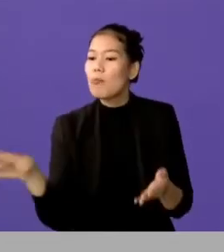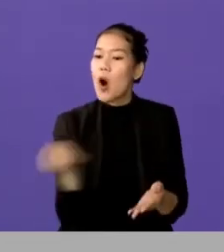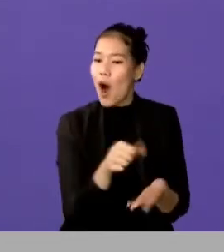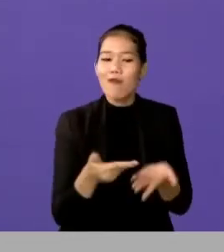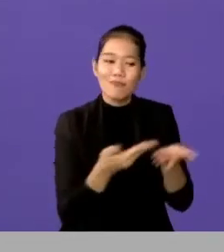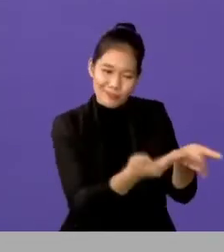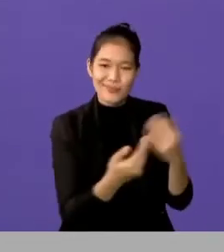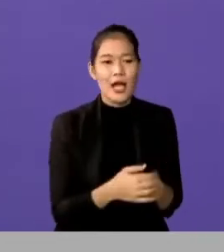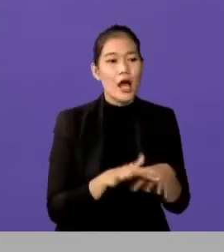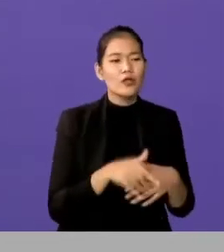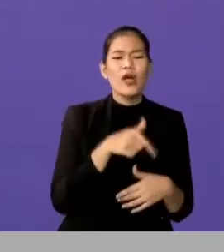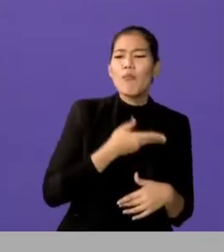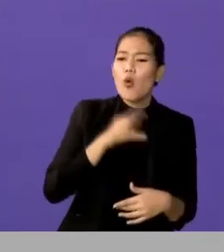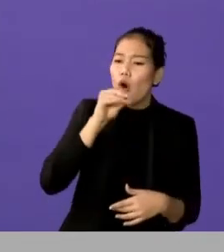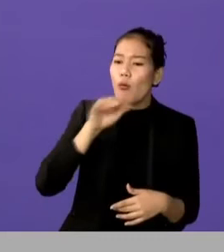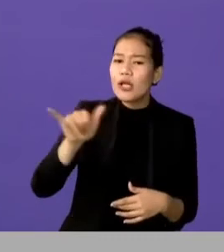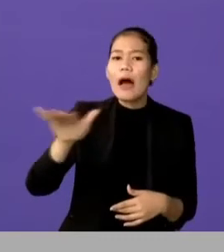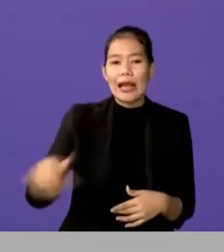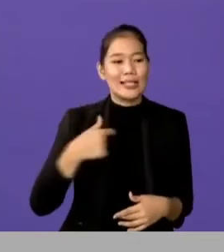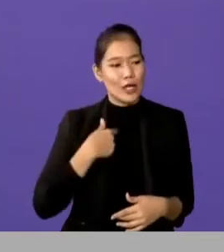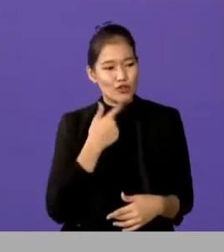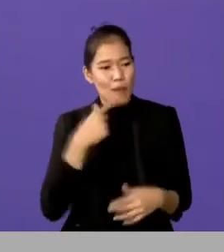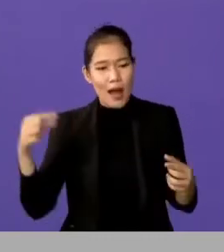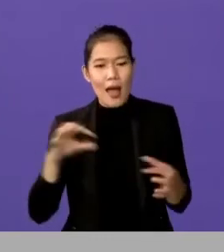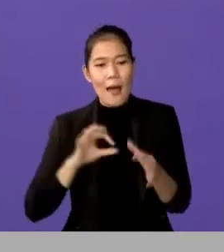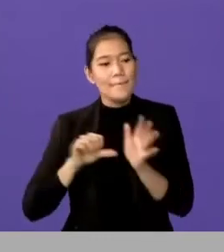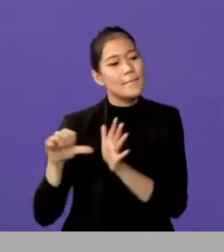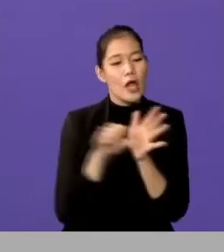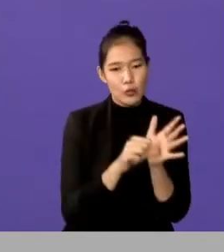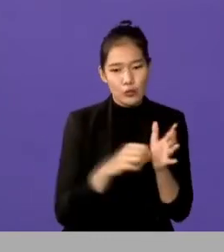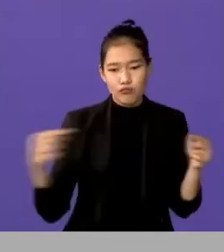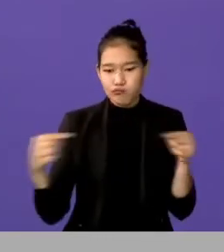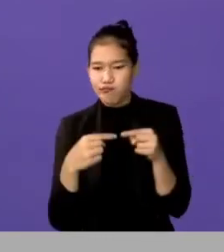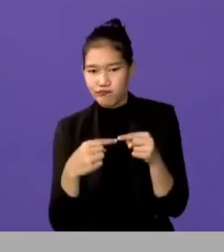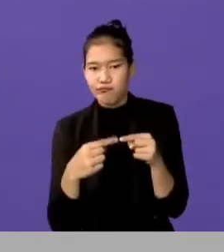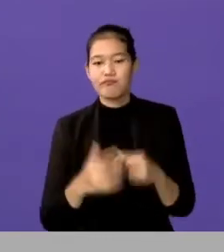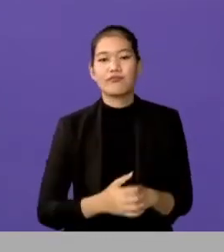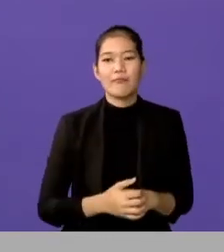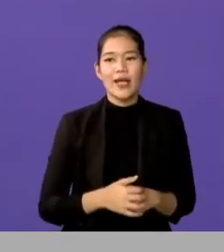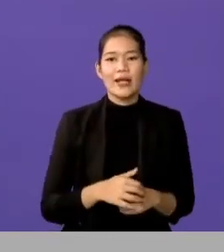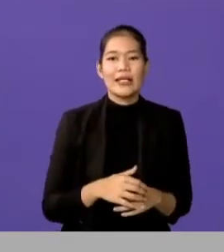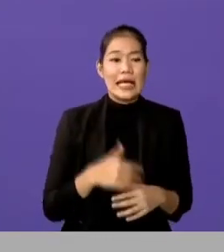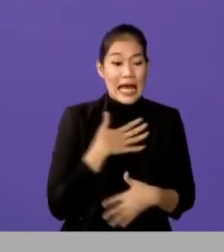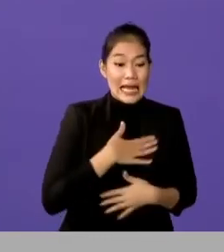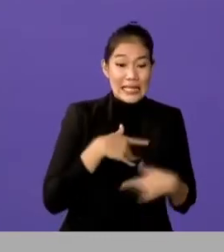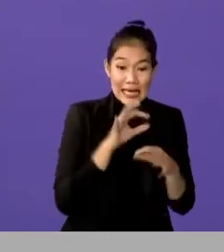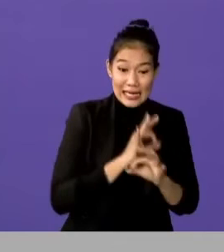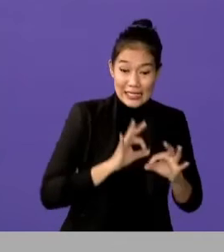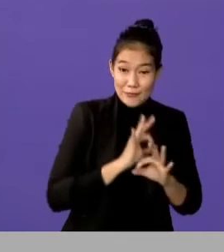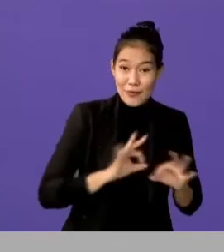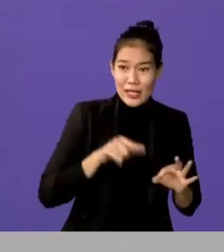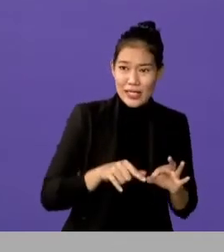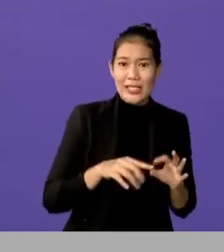begitu terus saya mau berbicara sama anak saya boleh kita sediakan waktu untuk mereka berbicara gitu jadi rasa kesepian itu bisa